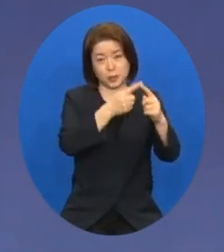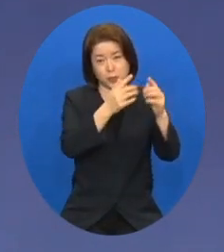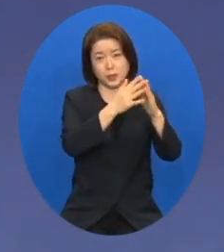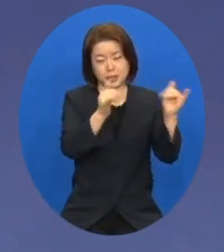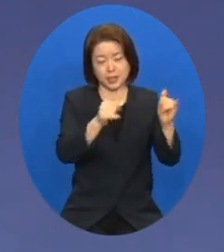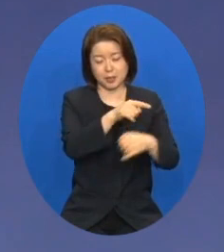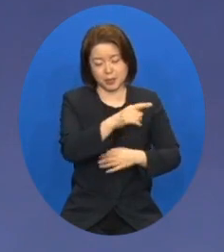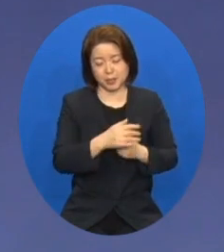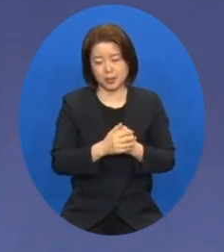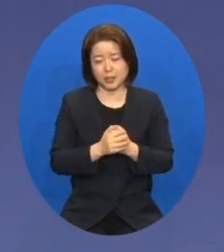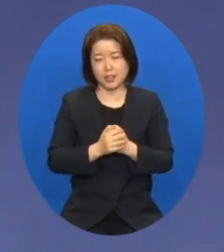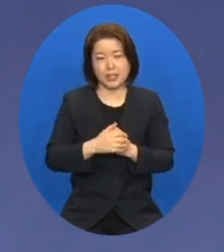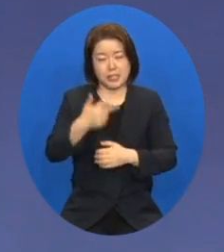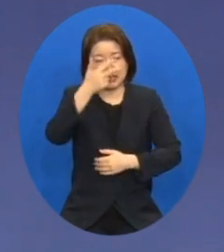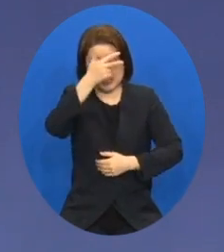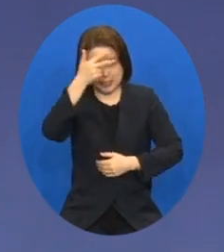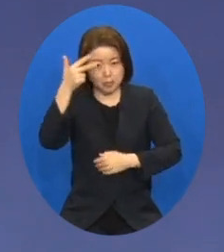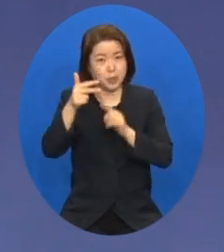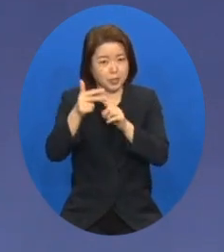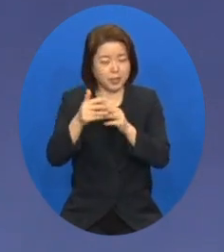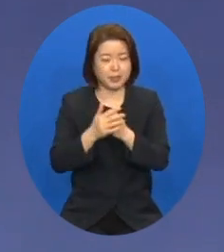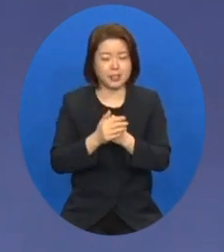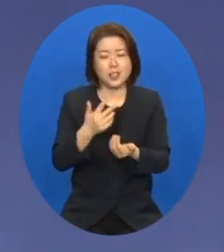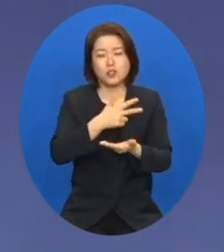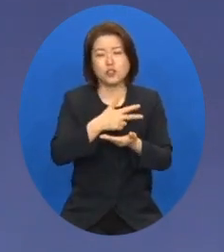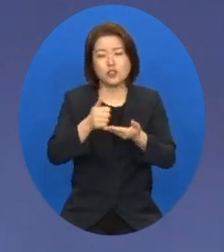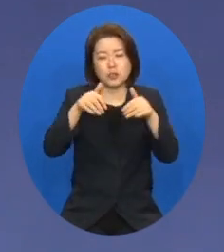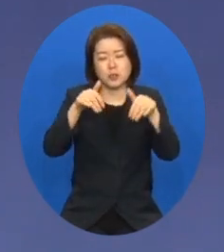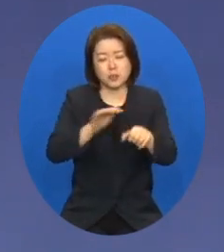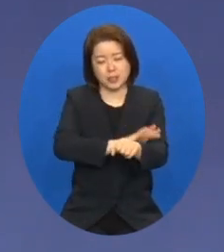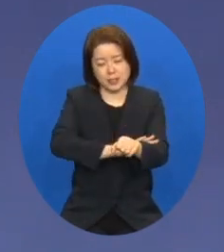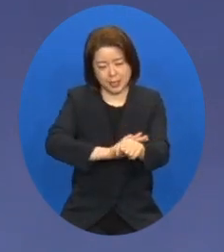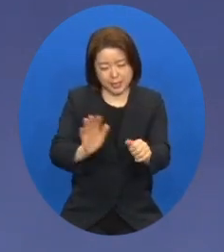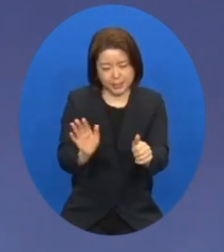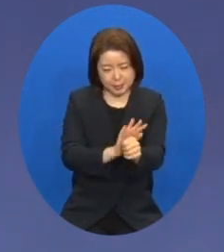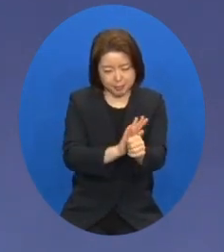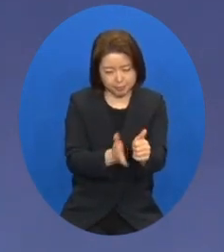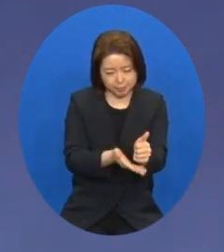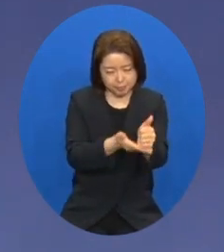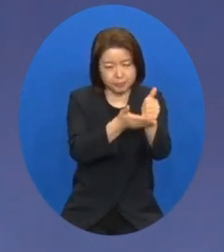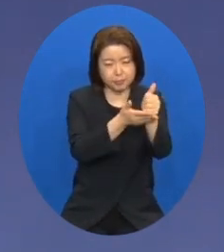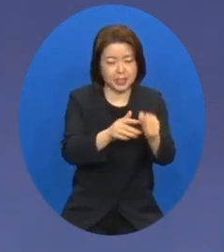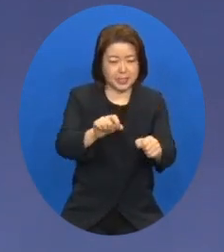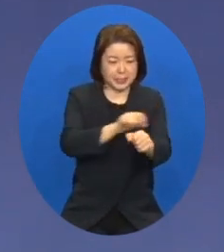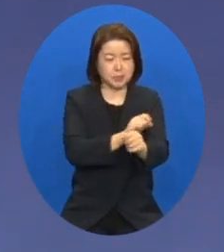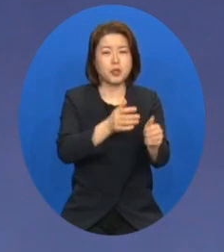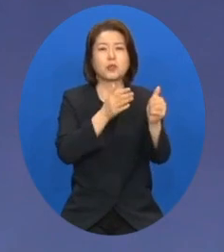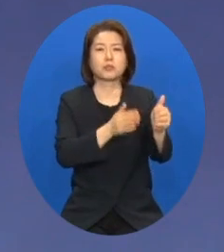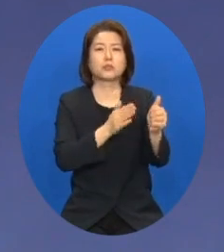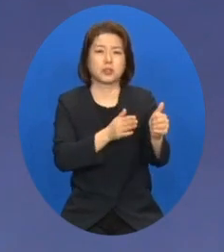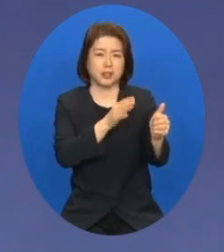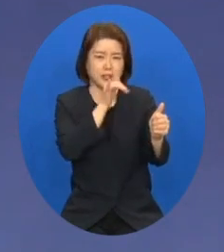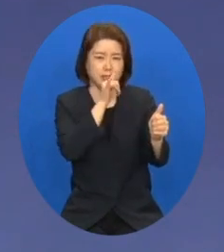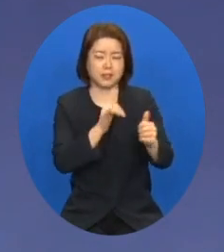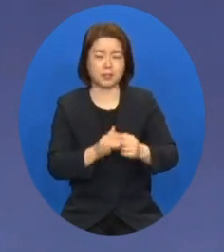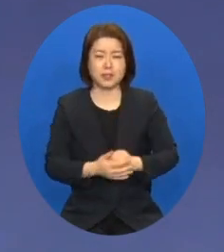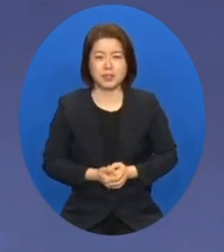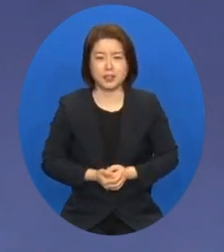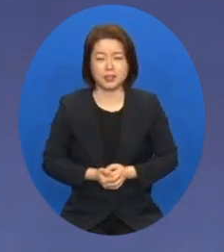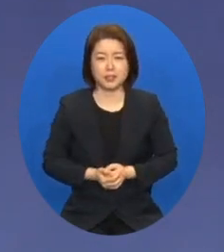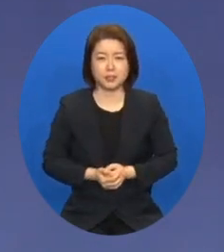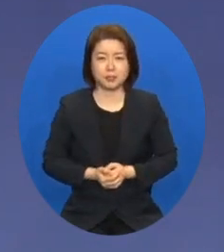디모데를 주위에 종으로 잘 섬겨 달라고 특별히 부탁을 해야 했었습니다